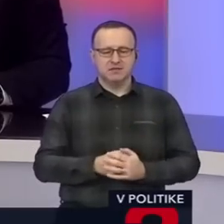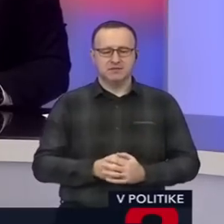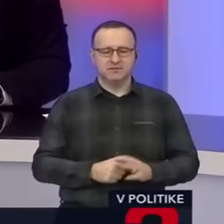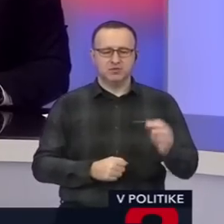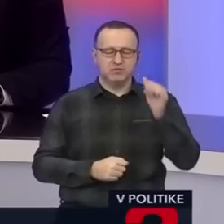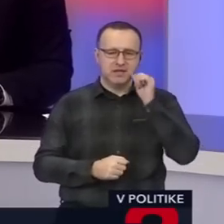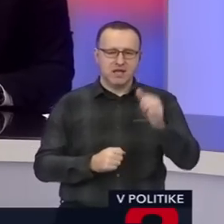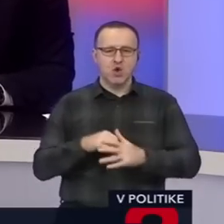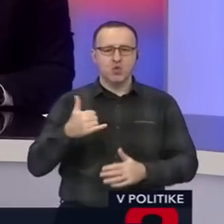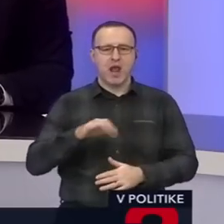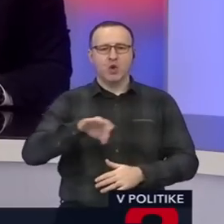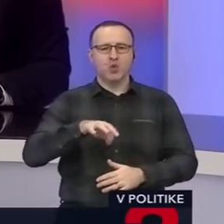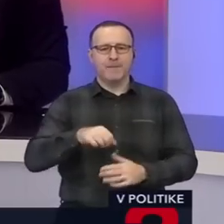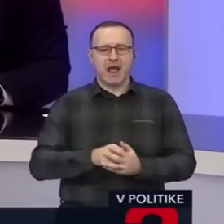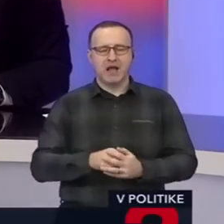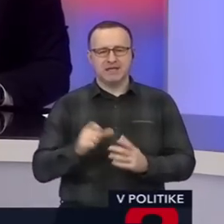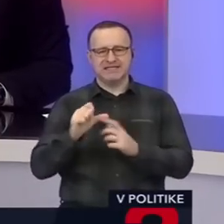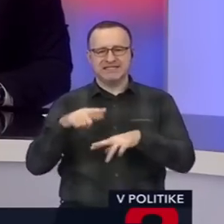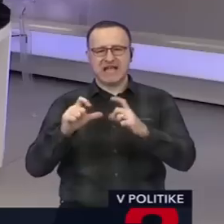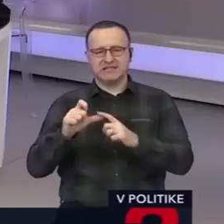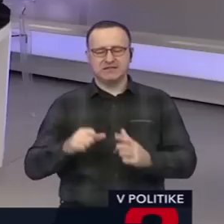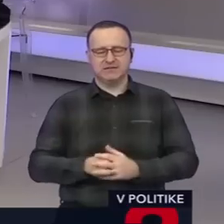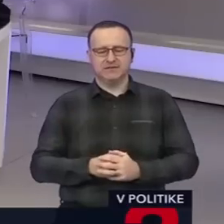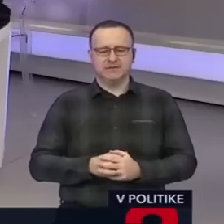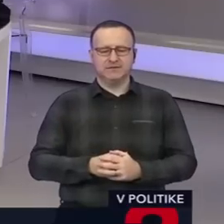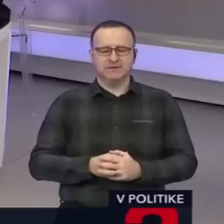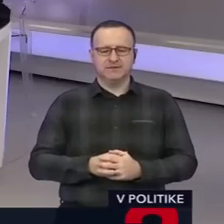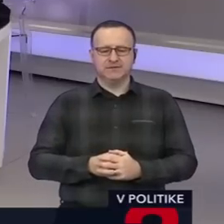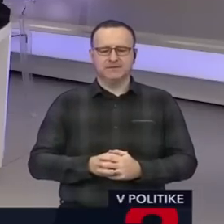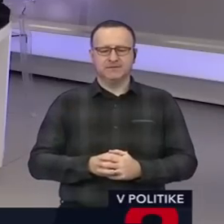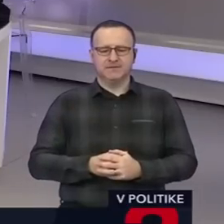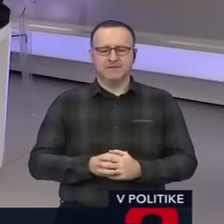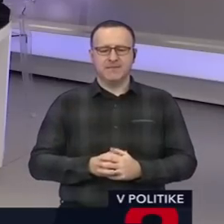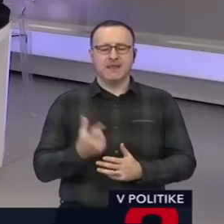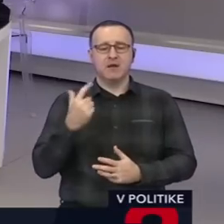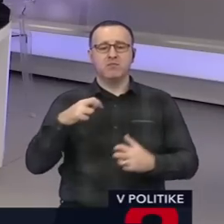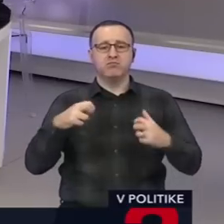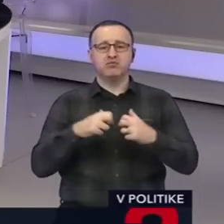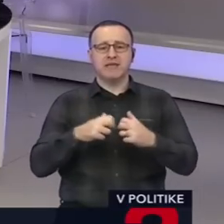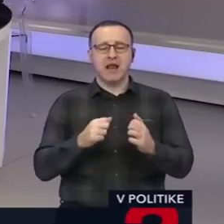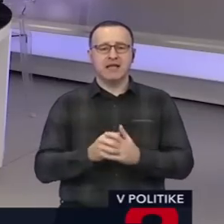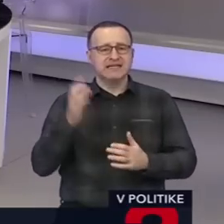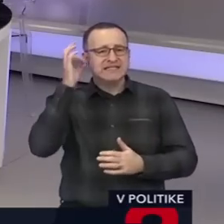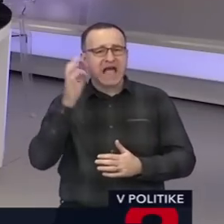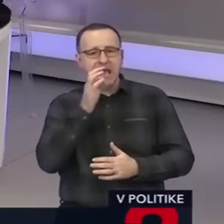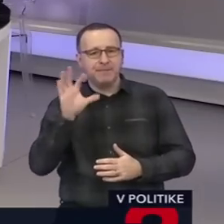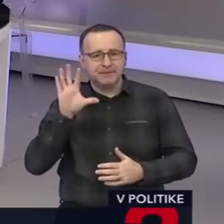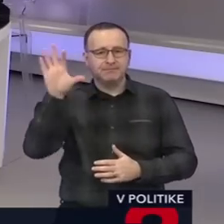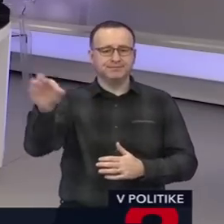deň, prajem peknú deň. Juraj Krúpa za Slobodu a solidaritu. Dobrý deň aj vám. Dobrý deň, prajem. A z Bruselu sa prostredníctvom Skype-u bude s